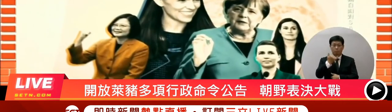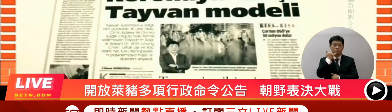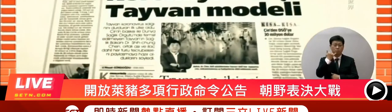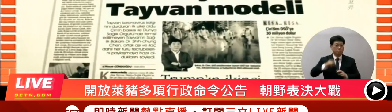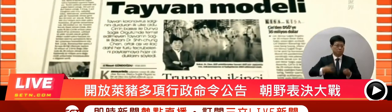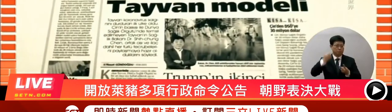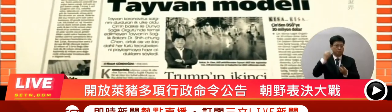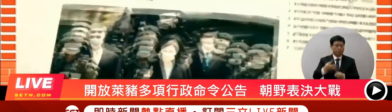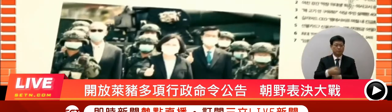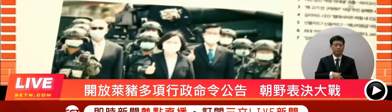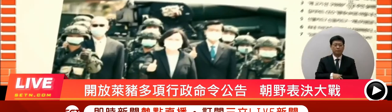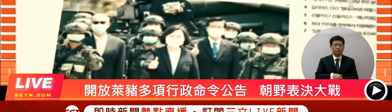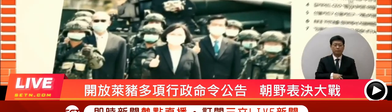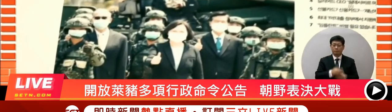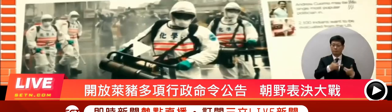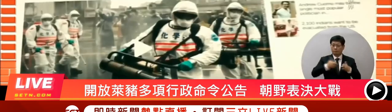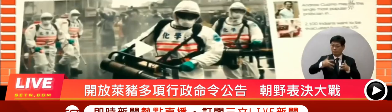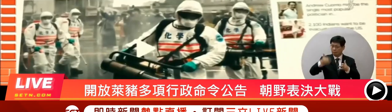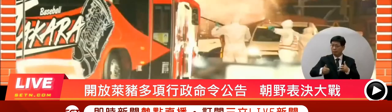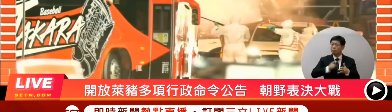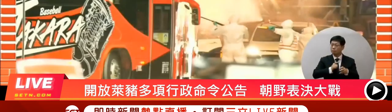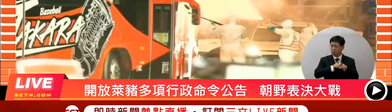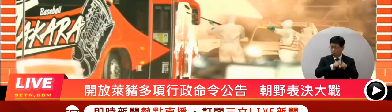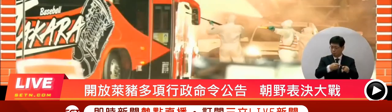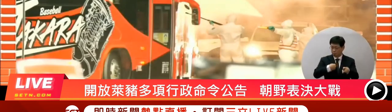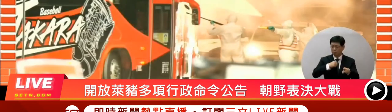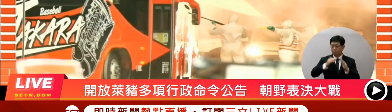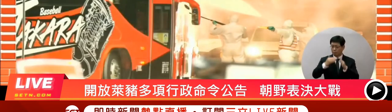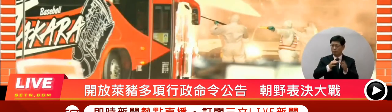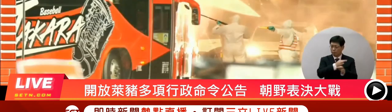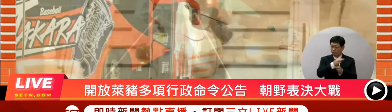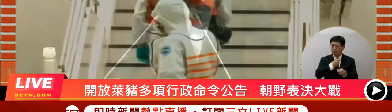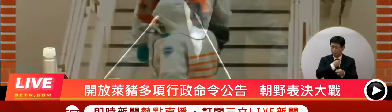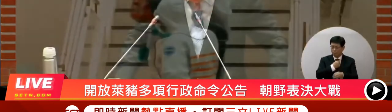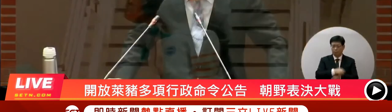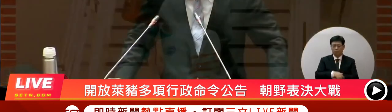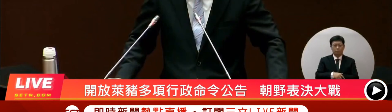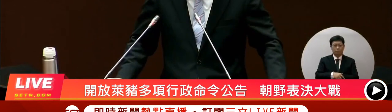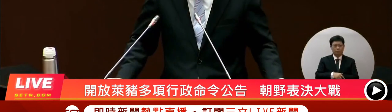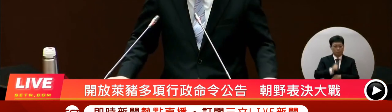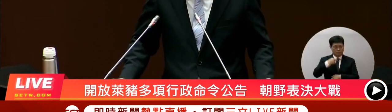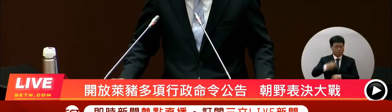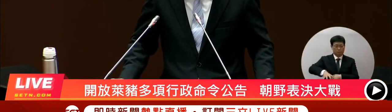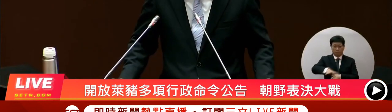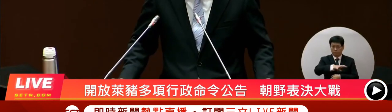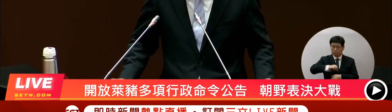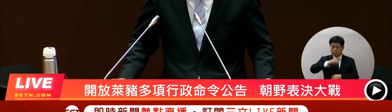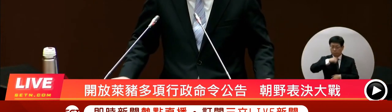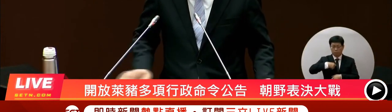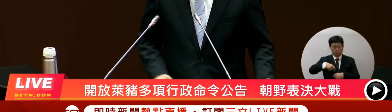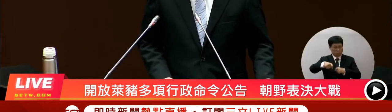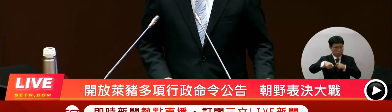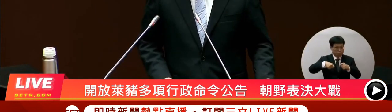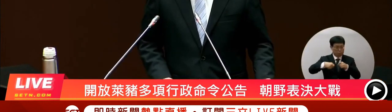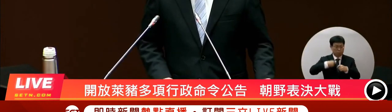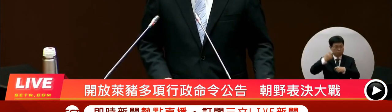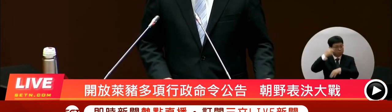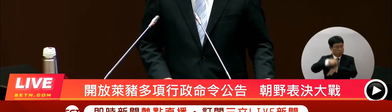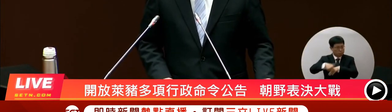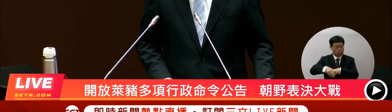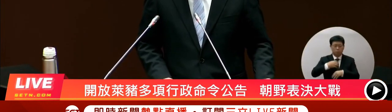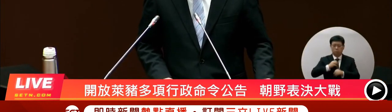骨。蔡总统基于国家经济利益，以总体的战略目标，宣布放